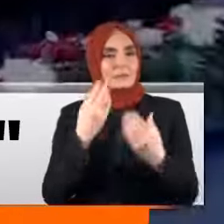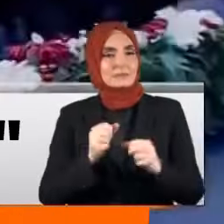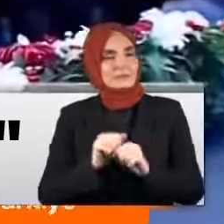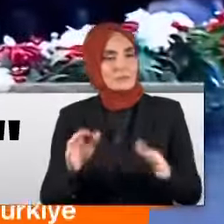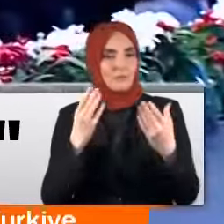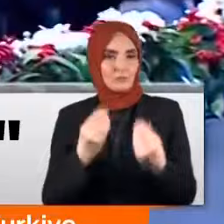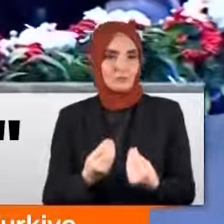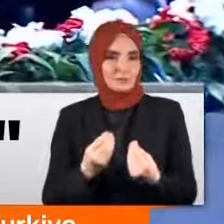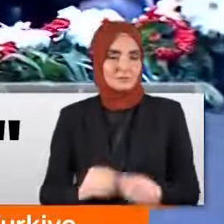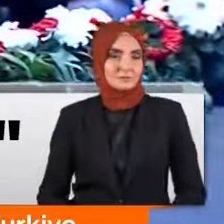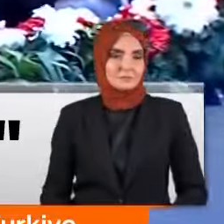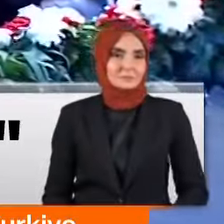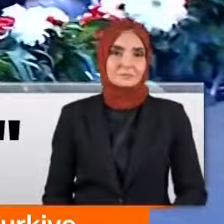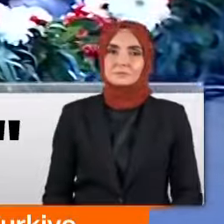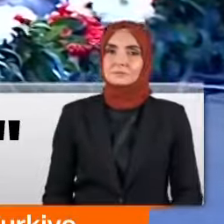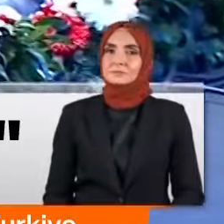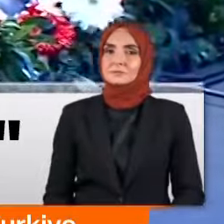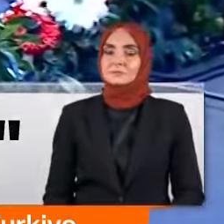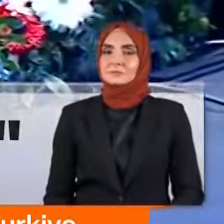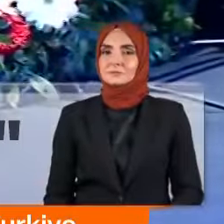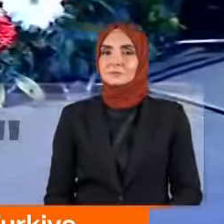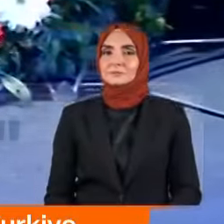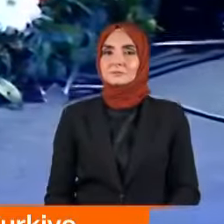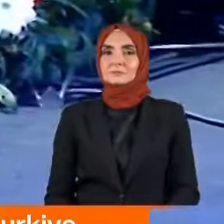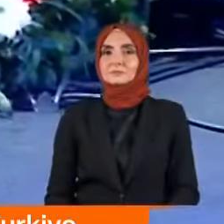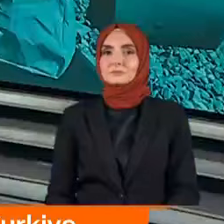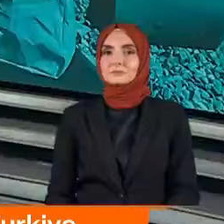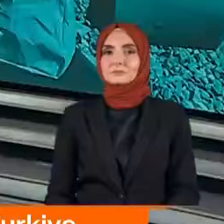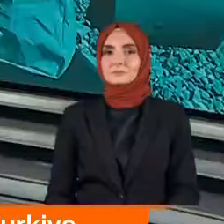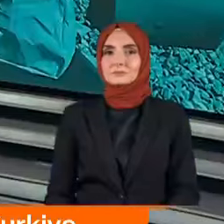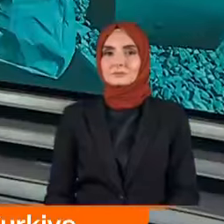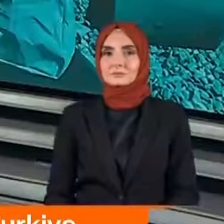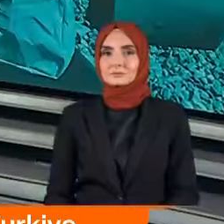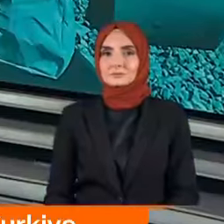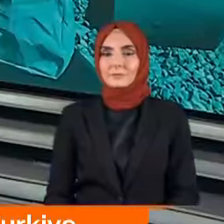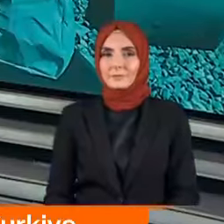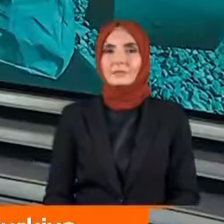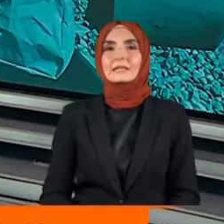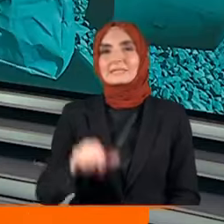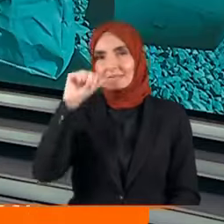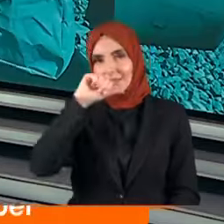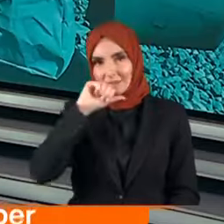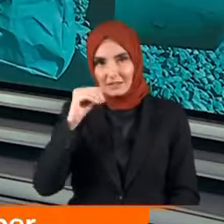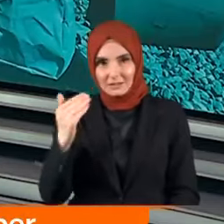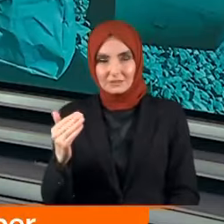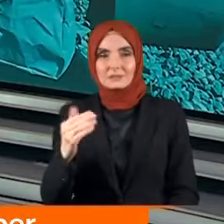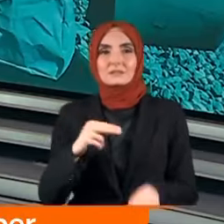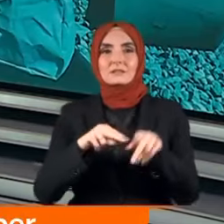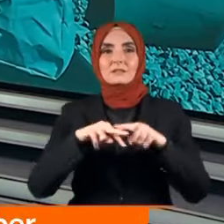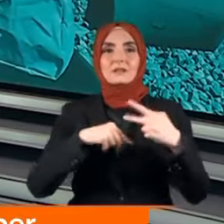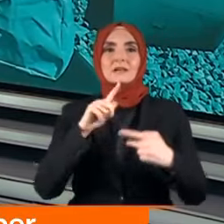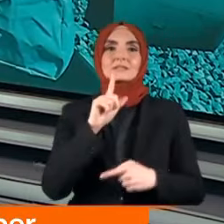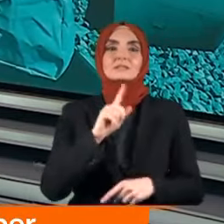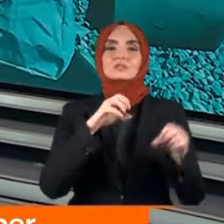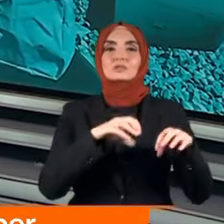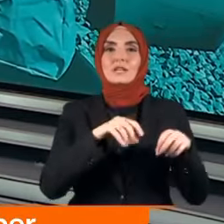Torunlarımızın geleceğine oy vereceksiniz. Sirkeci Kazlıçeşme Banyo Hattı projesi